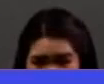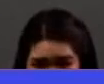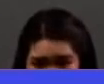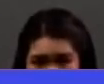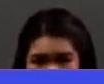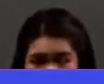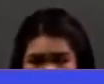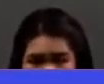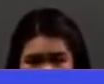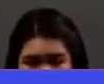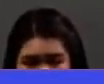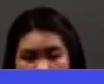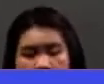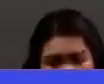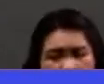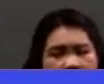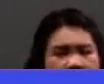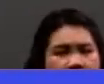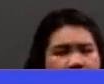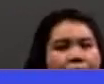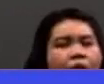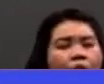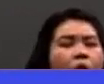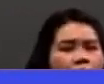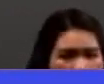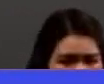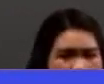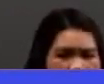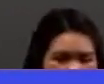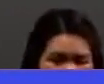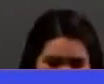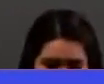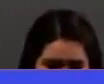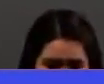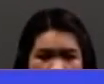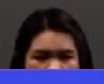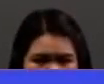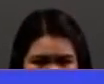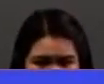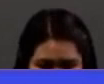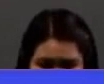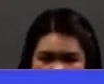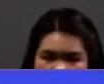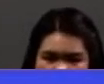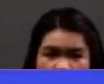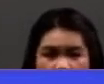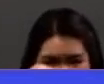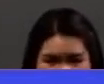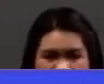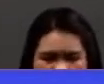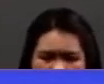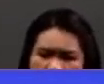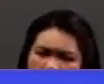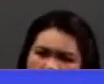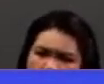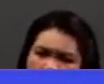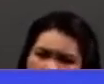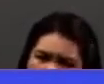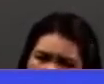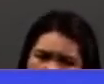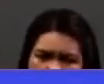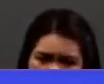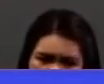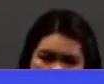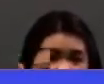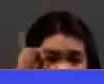ของสาธารณรัฐเกาหลีค่ะขออภัยค่ะในการลงนามบันทึกความเข้าใจความร่วมมือด้านวัคซีนอันนี้เพื่อความมั่นคง